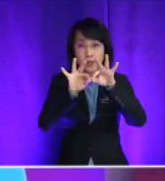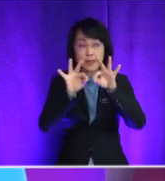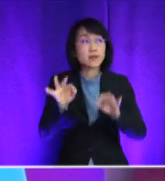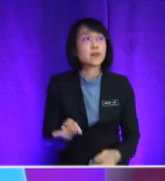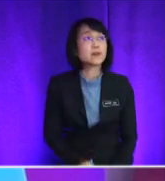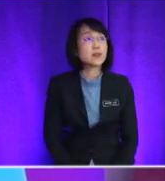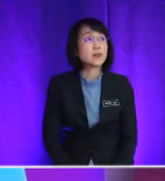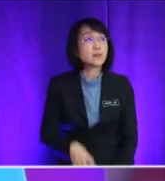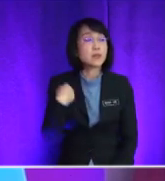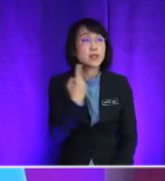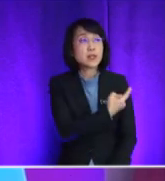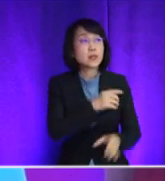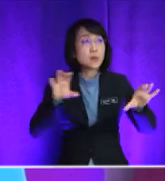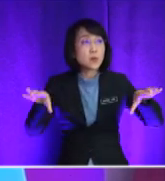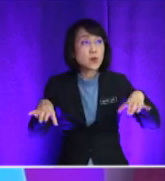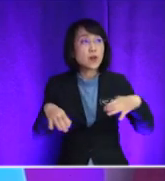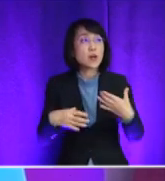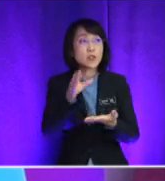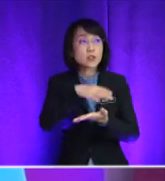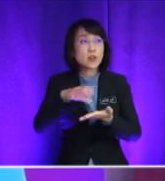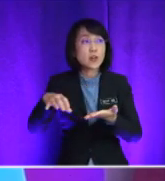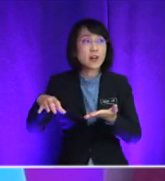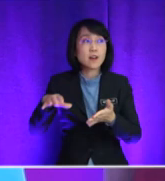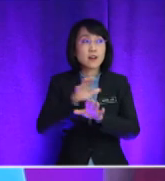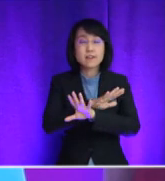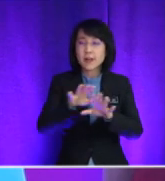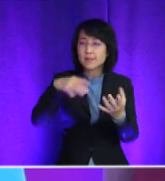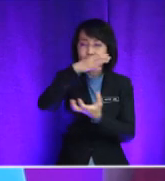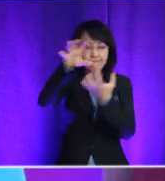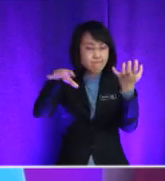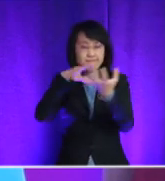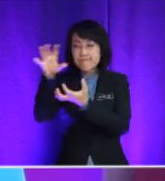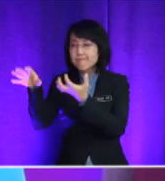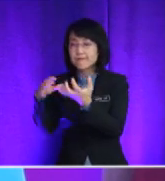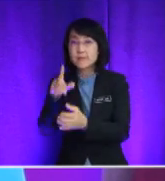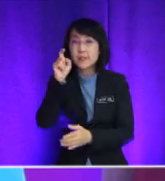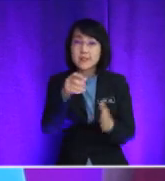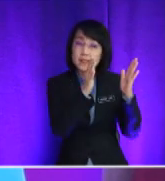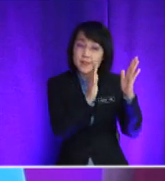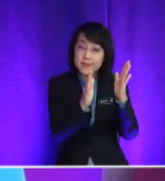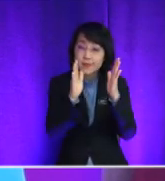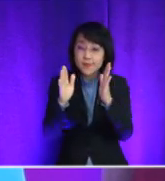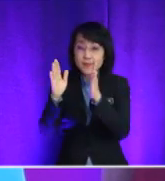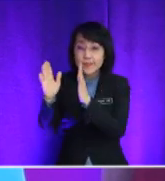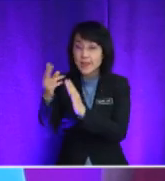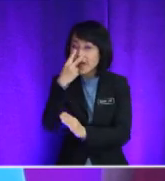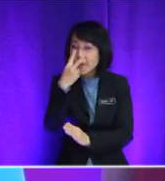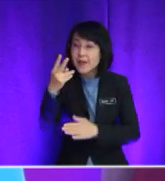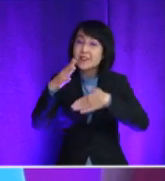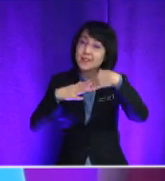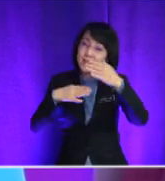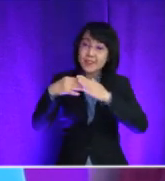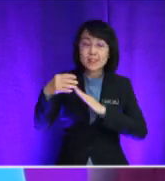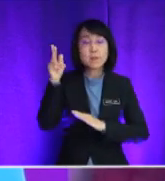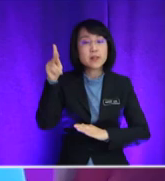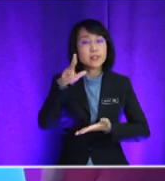Nanti dia coraknya tidak berserabut ada yang menaik ada yang melintang jadi pastikan corak tuh sesuai